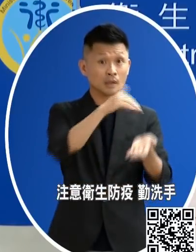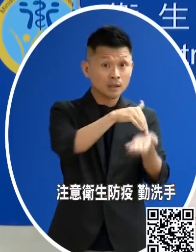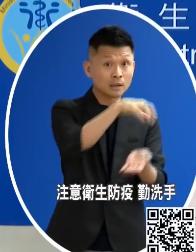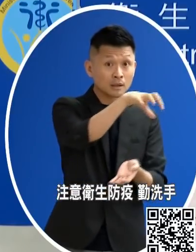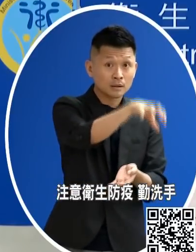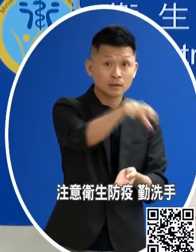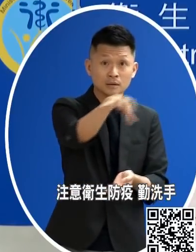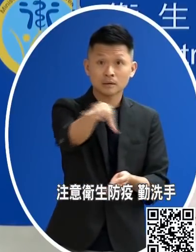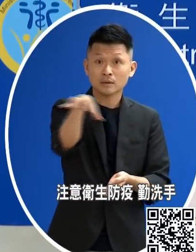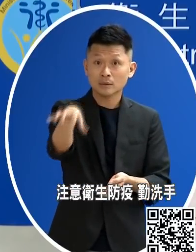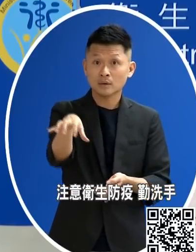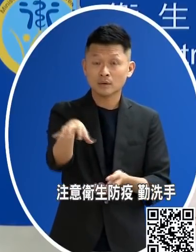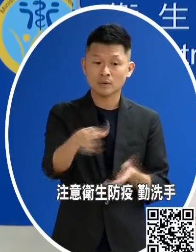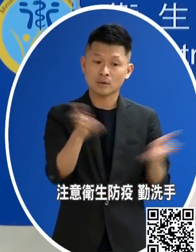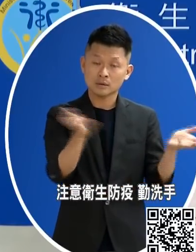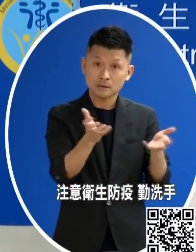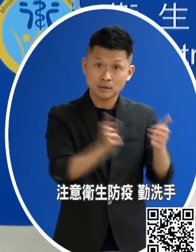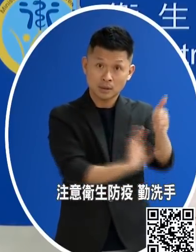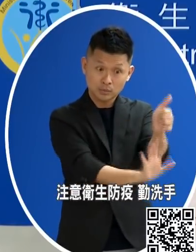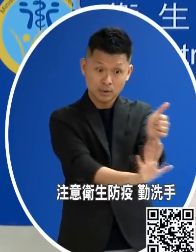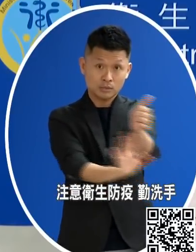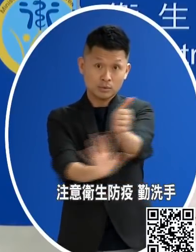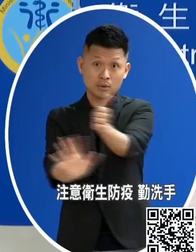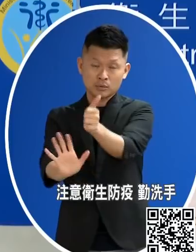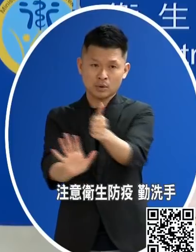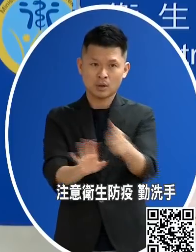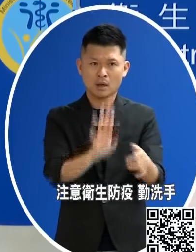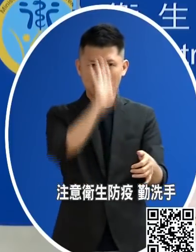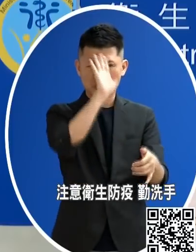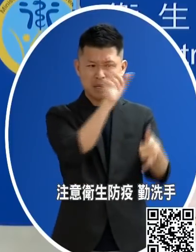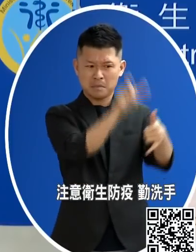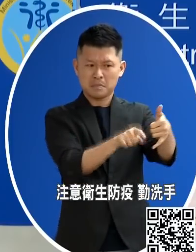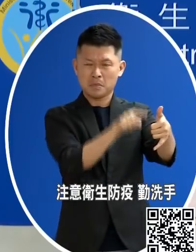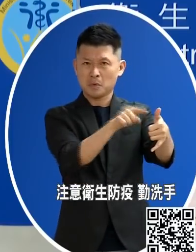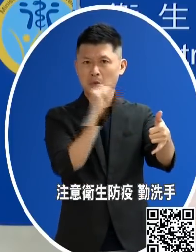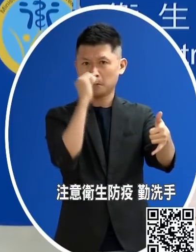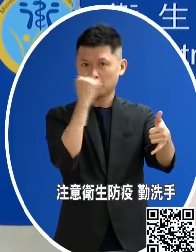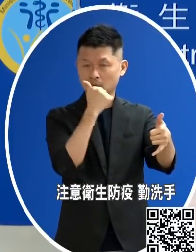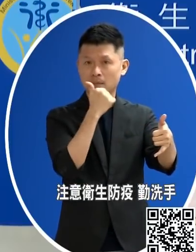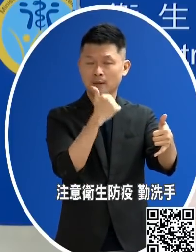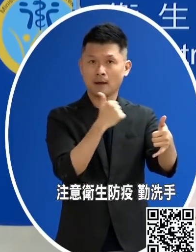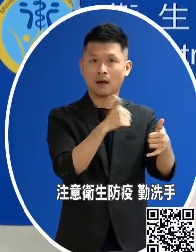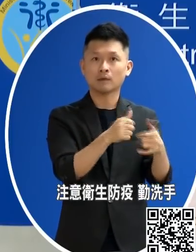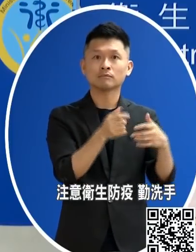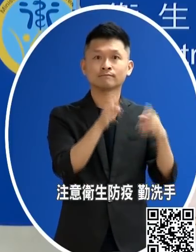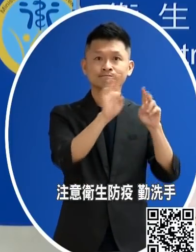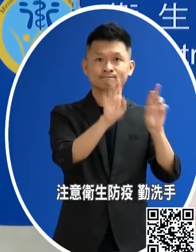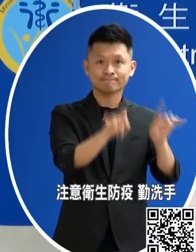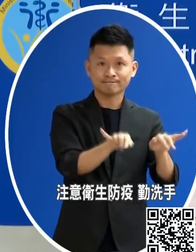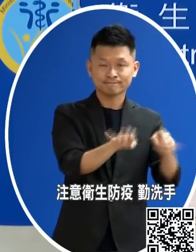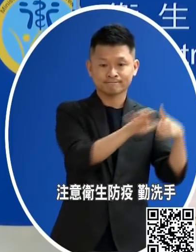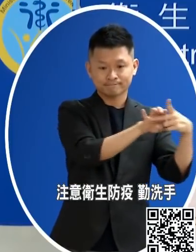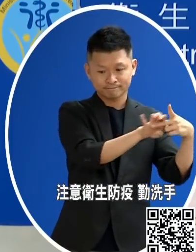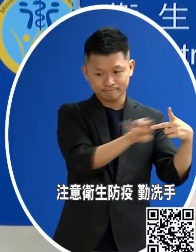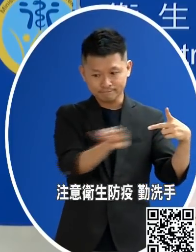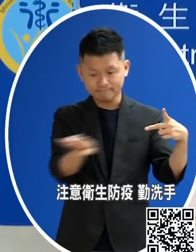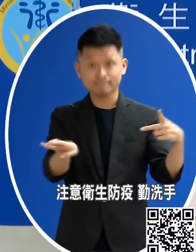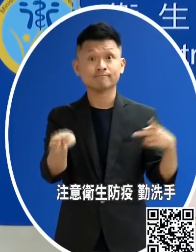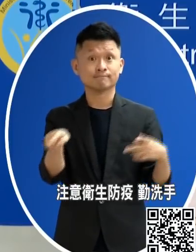医院的治疗团队，那他们想把个案提出来讨论哦，可以用电子邮件的方式提交。